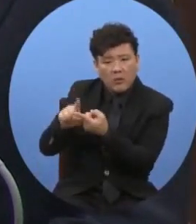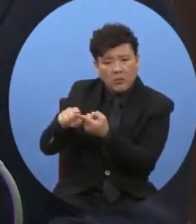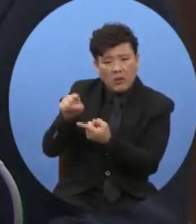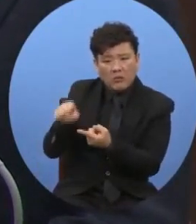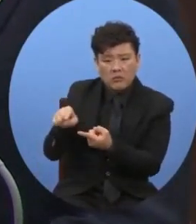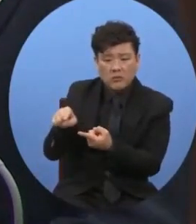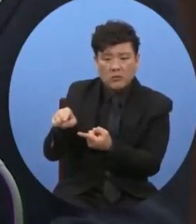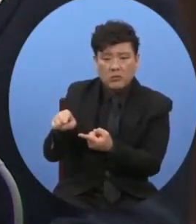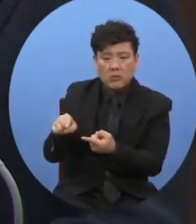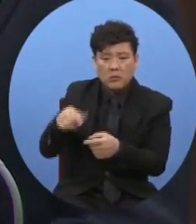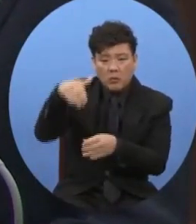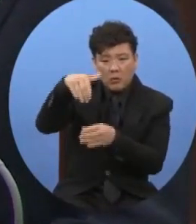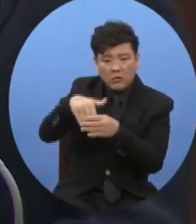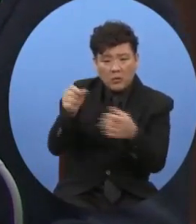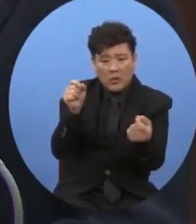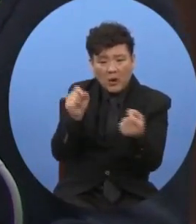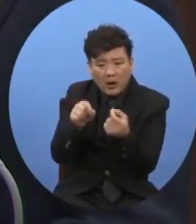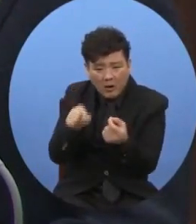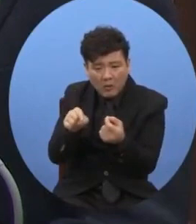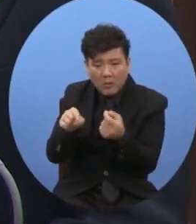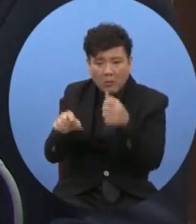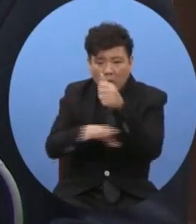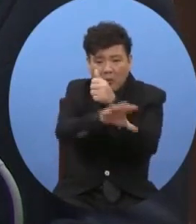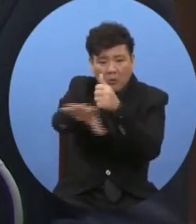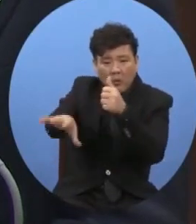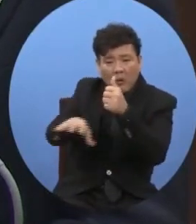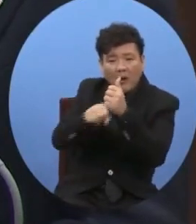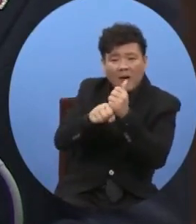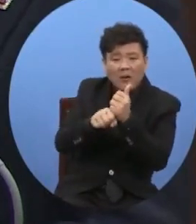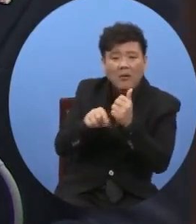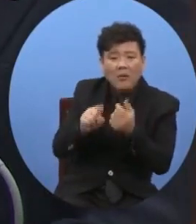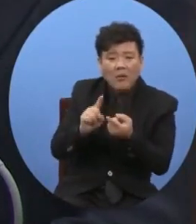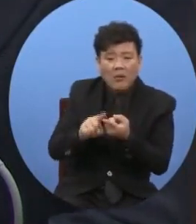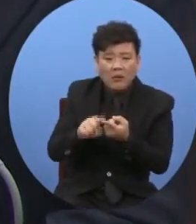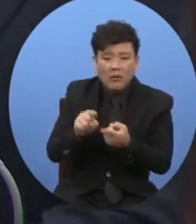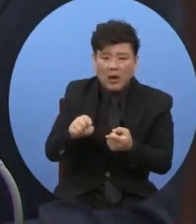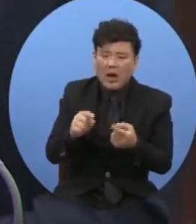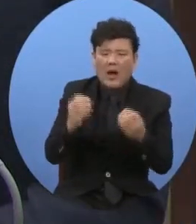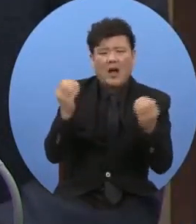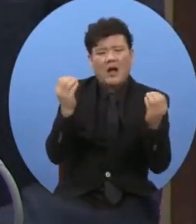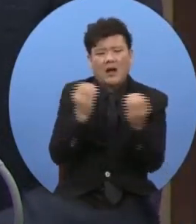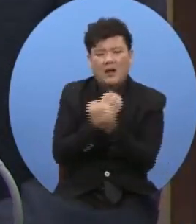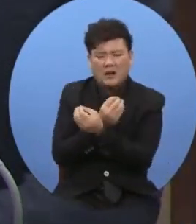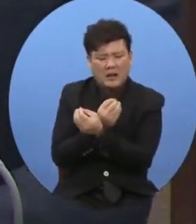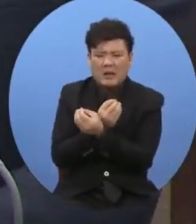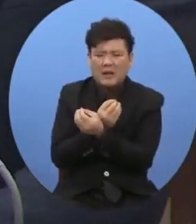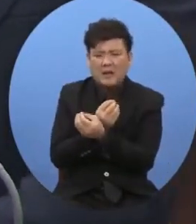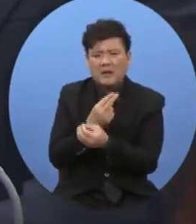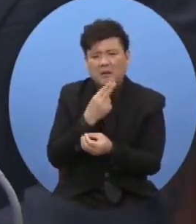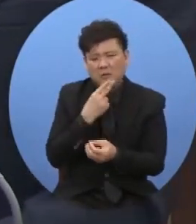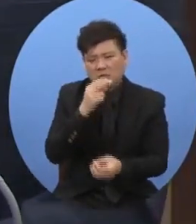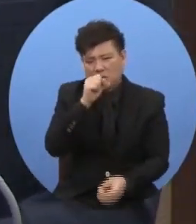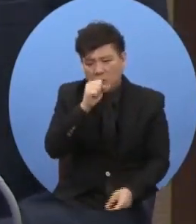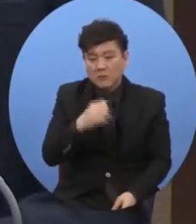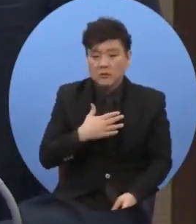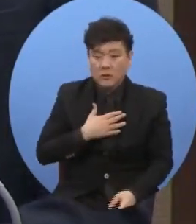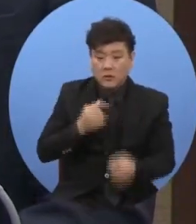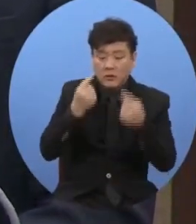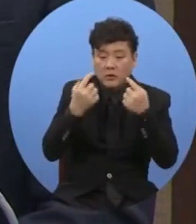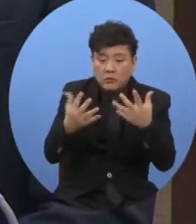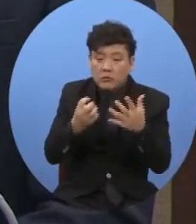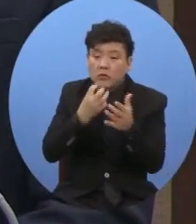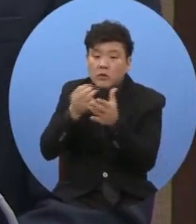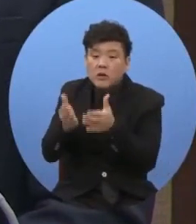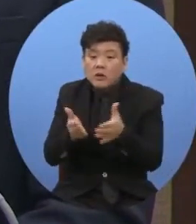않을까요? 이것도 뭐 선거를 앞두고 뭐 어쩔 수 없는 상황이라고 보시나요? 그것도 정말 오해가 없으셨으면 좋겠는 게, 저희는 분명히